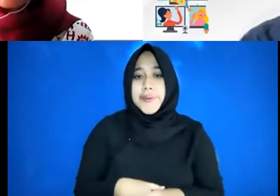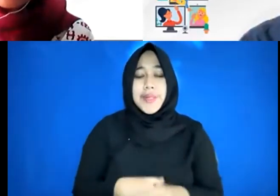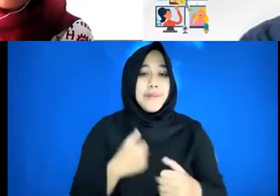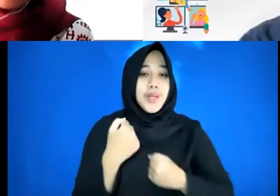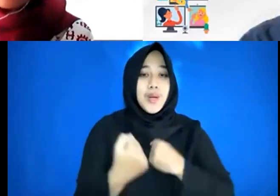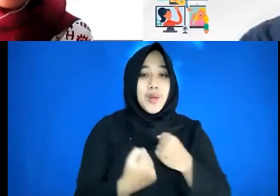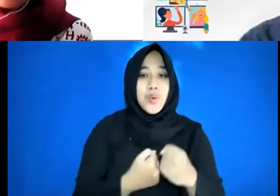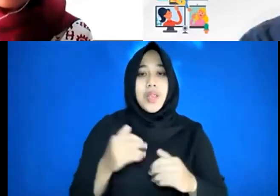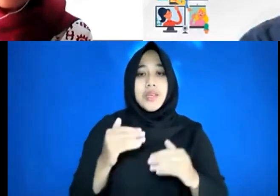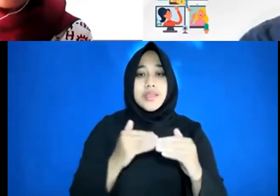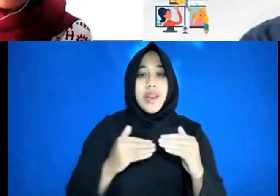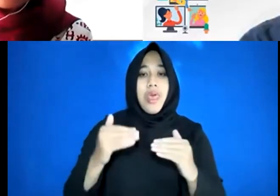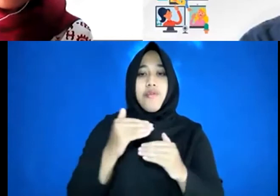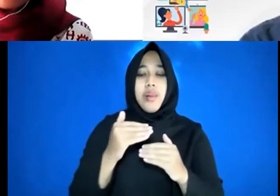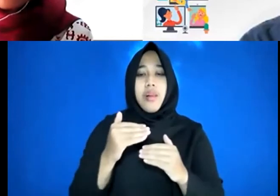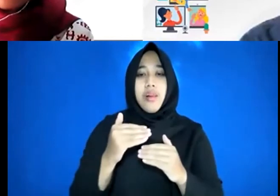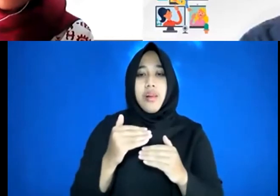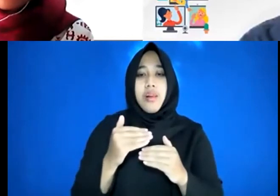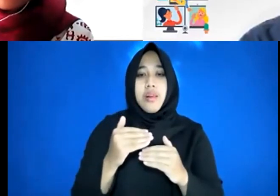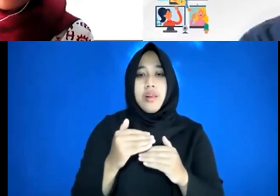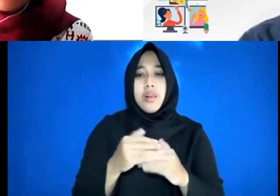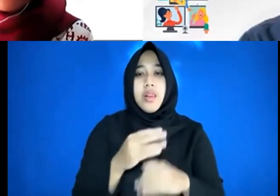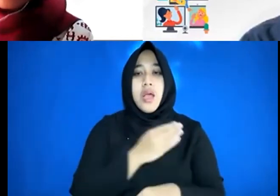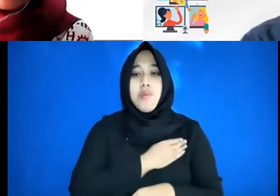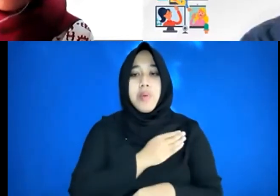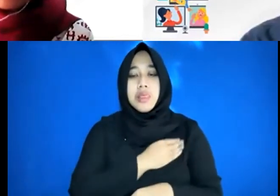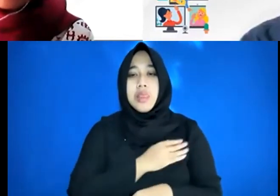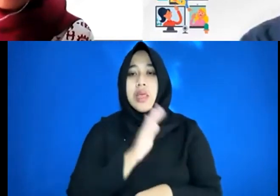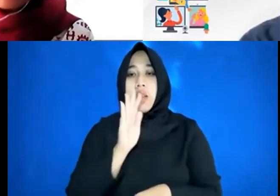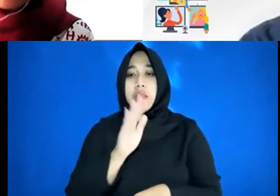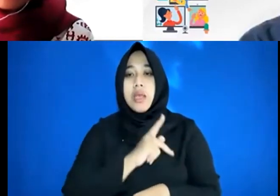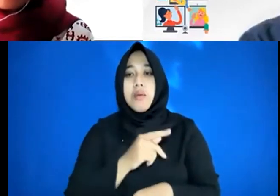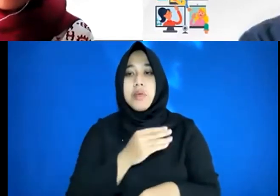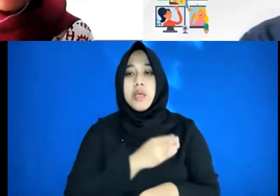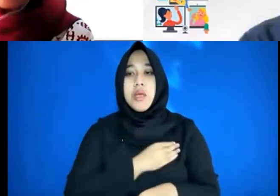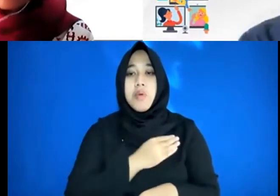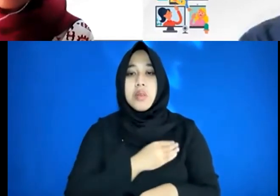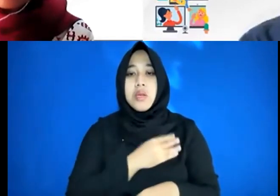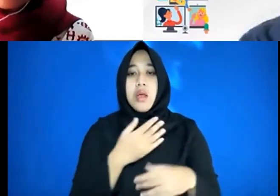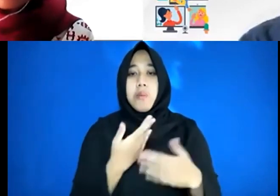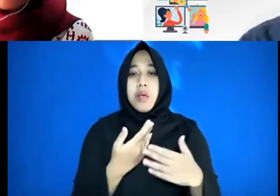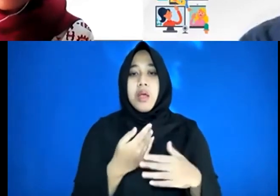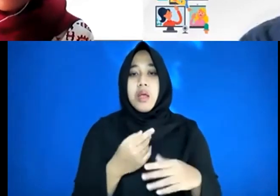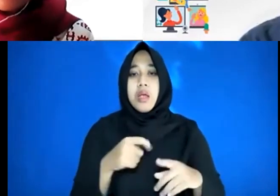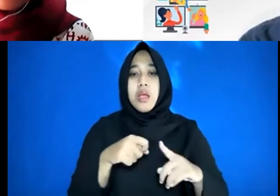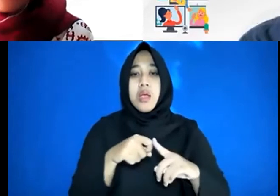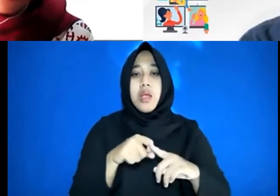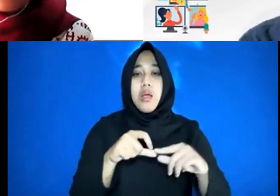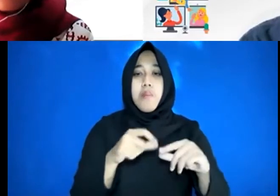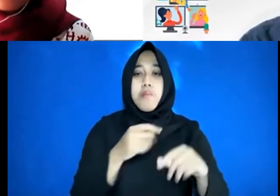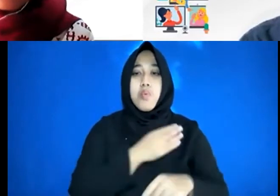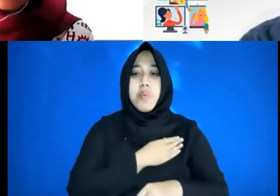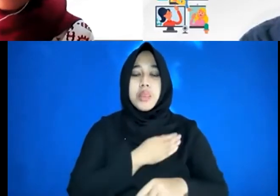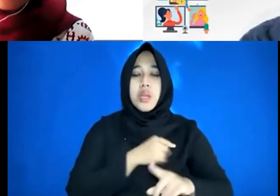melakukan di level di kabupaten, nanti kami di level provinsi, sehingga atau antara kabupaten atau dengan provinsi itu